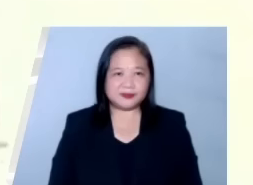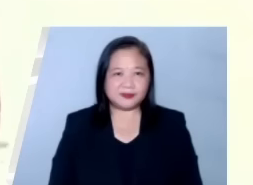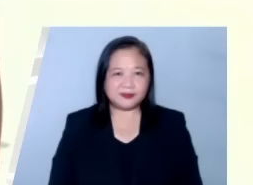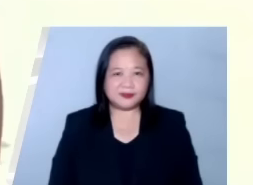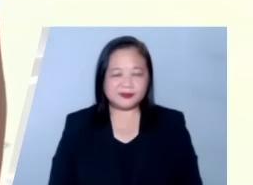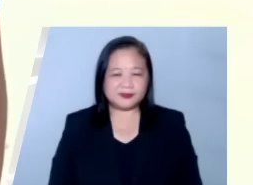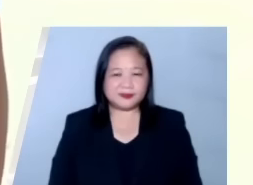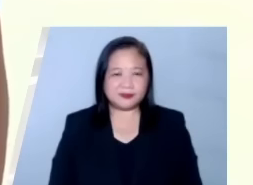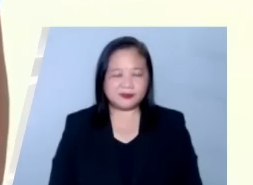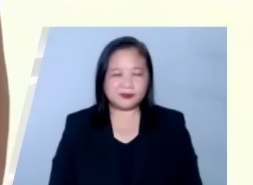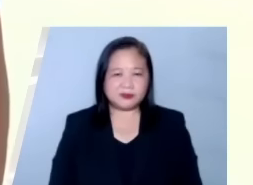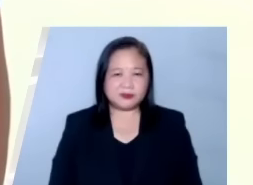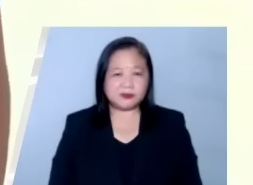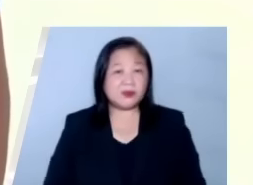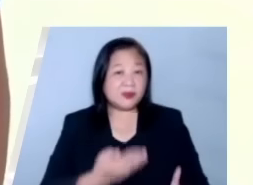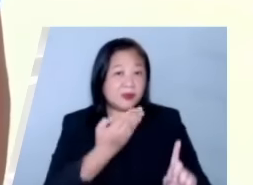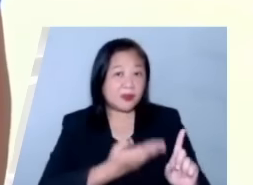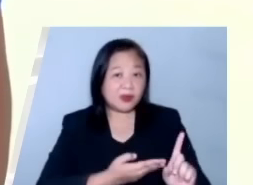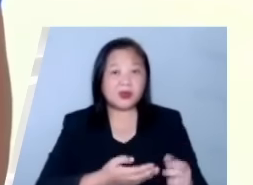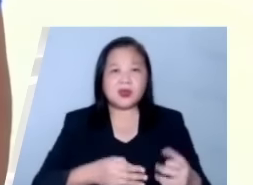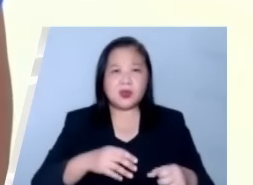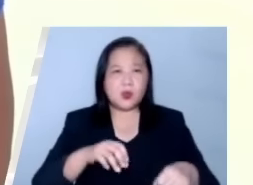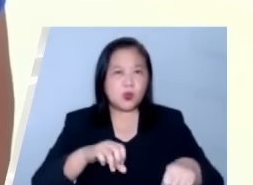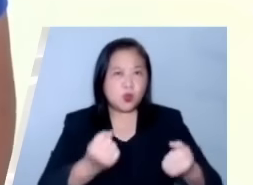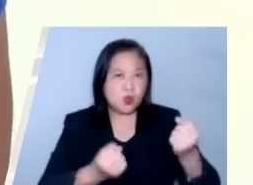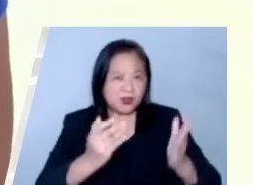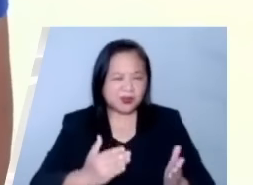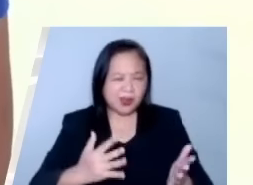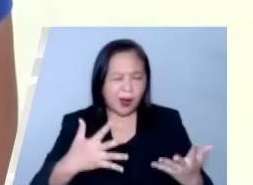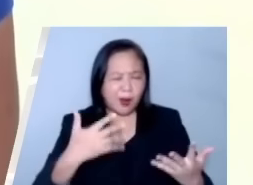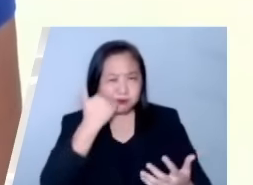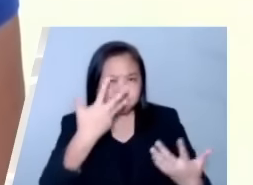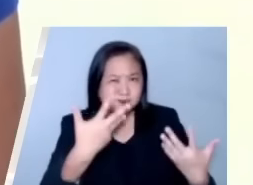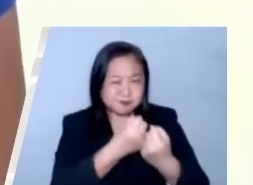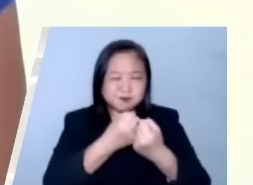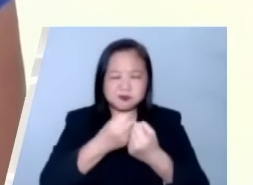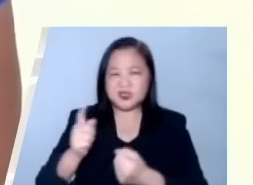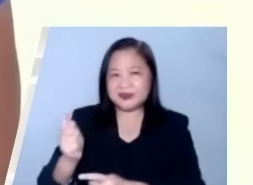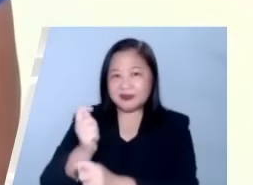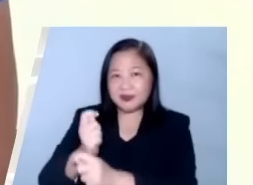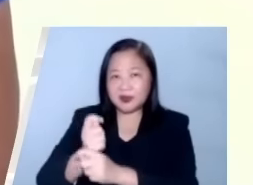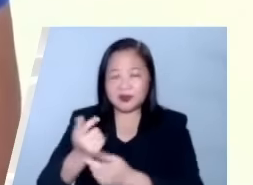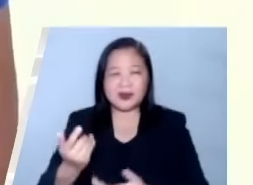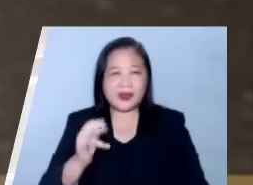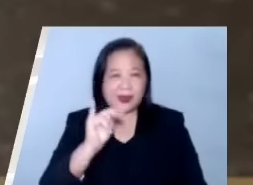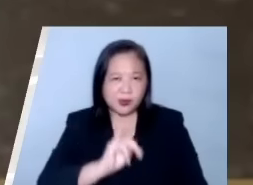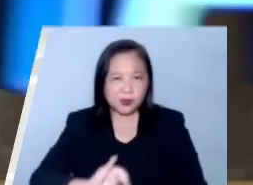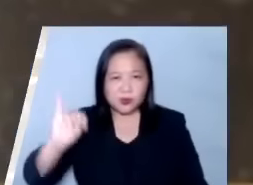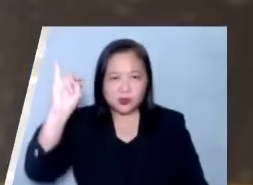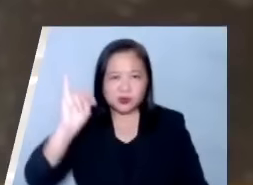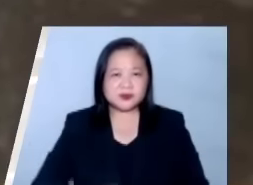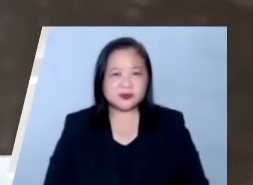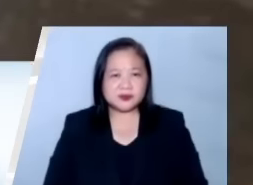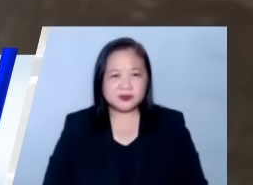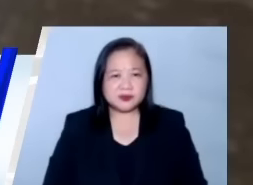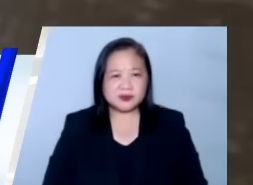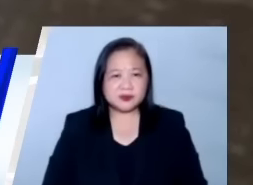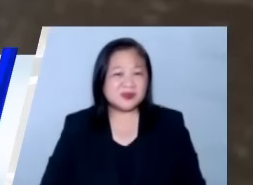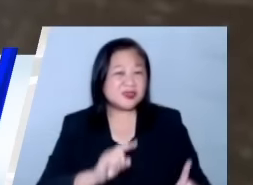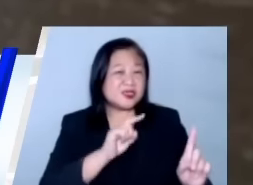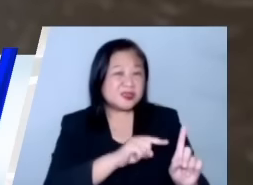Patay ang isang rider matapos na sumalpok sa kasalubong na tanker truck sa Pasukin, Ilocos Norte. Dead on arrival sa ospital